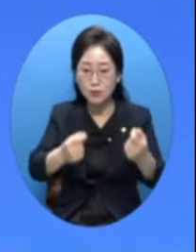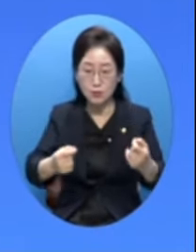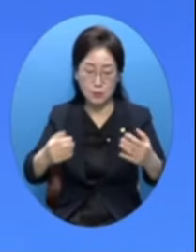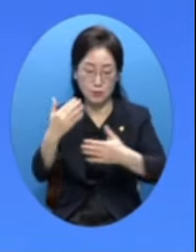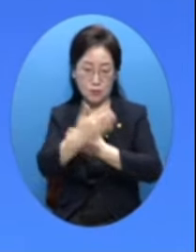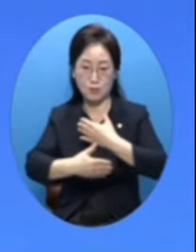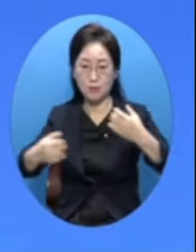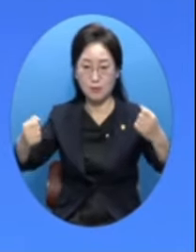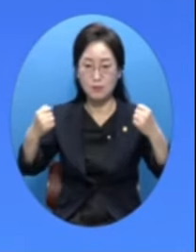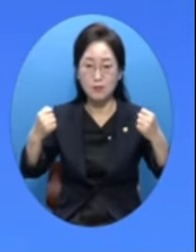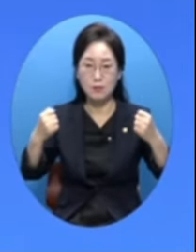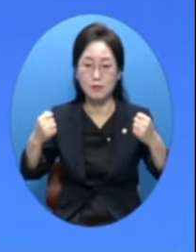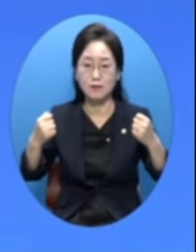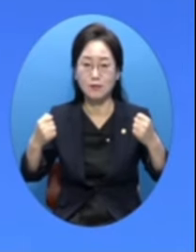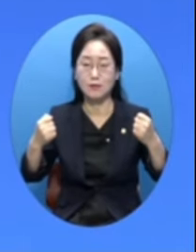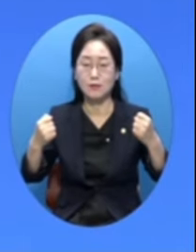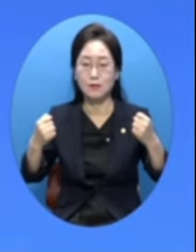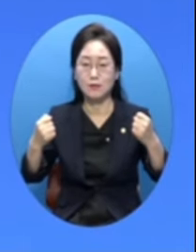몸으로